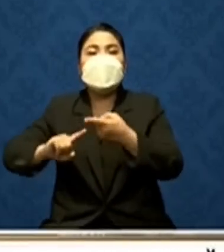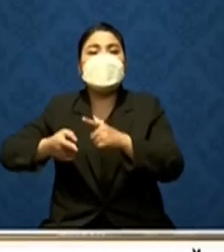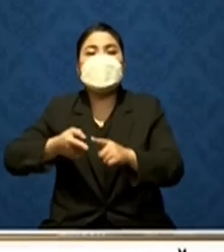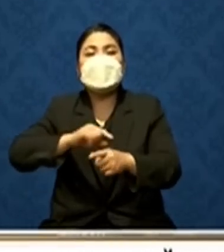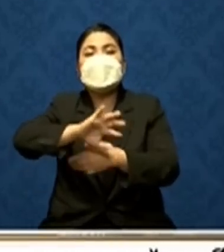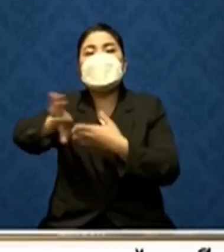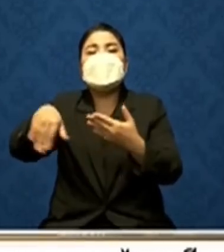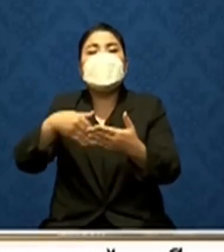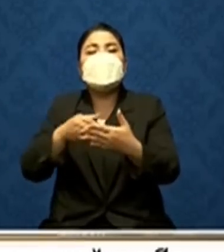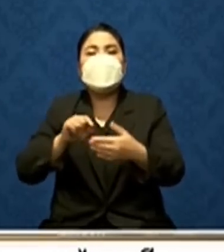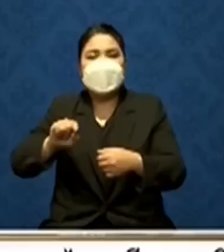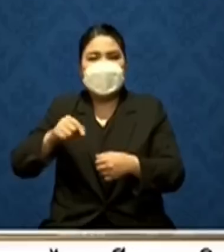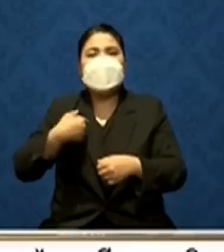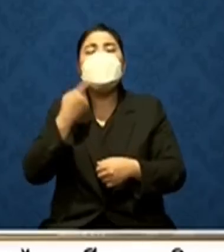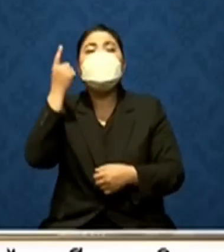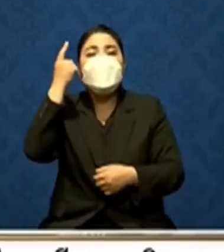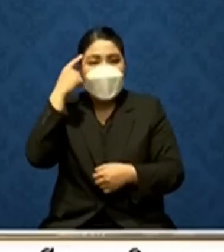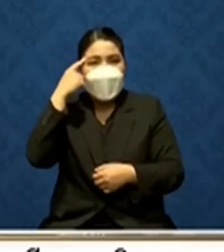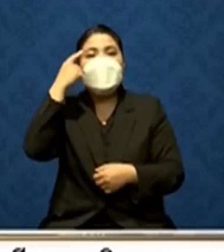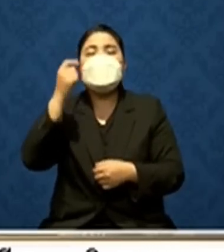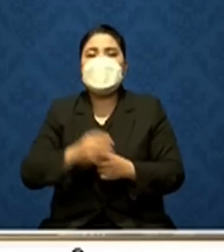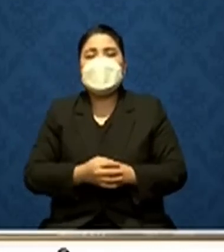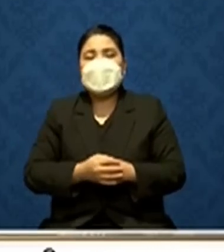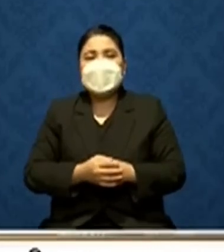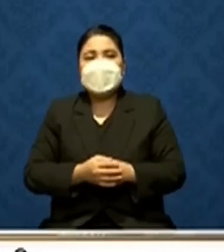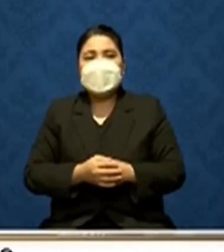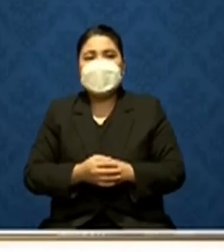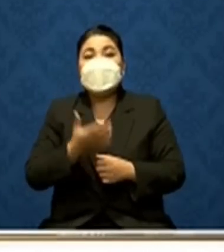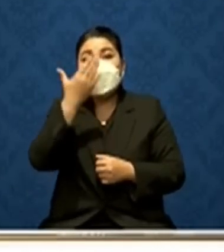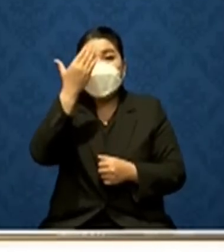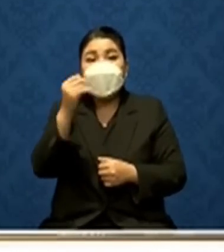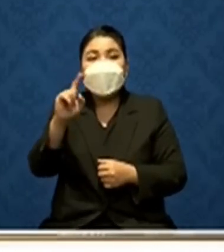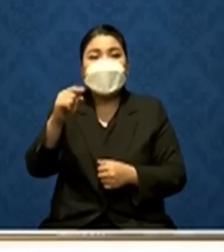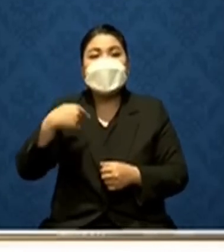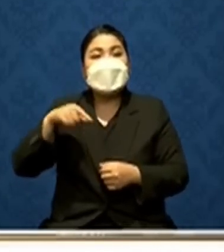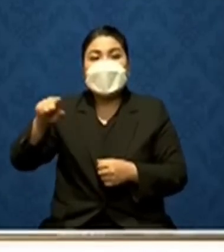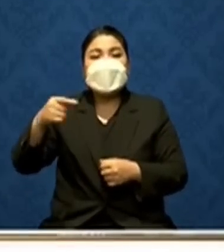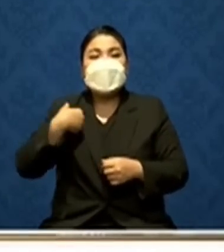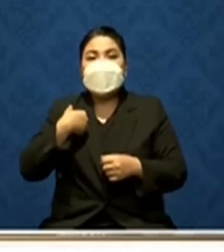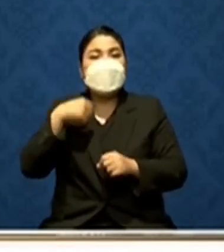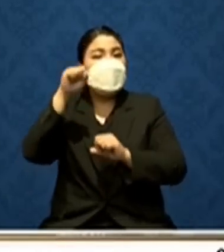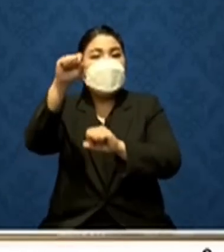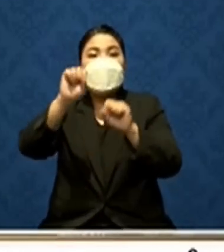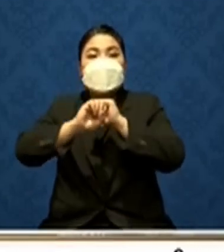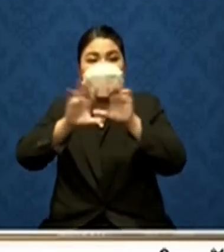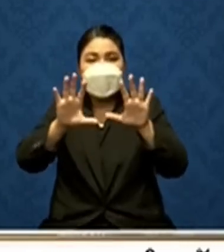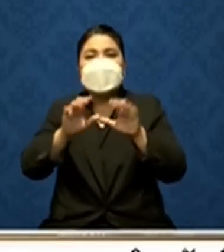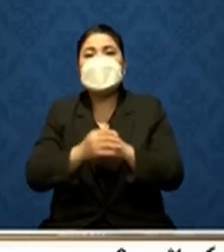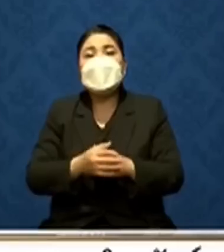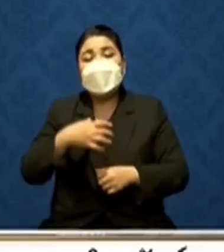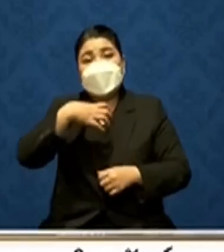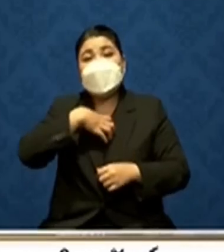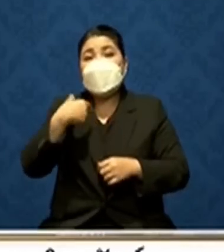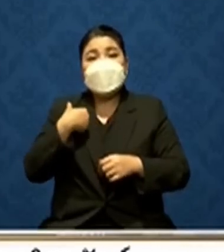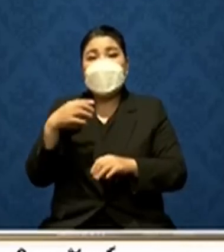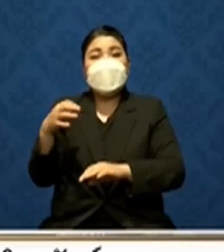แทนราษฎรต่างรู้อยู่แก่ใจก็เพราะท่านเองประกาศอีกอย่างชัดเจนเต็มที่จะเข้ามาอยู่ใน